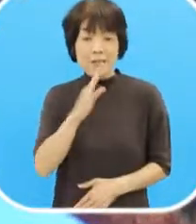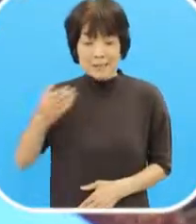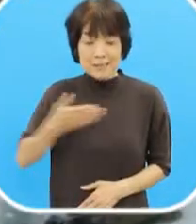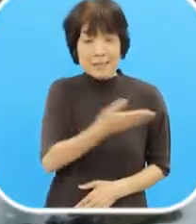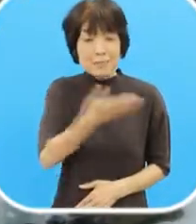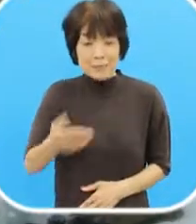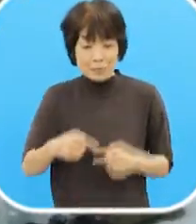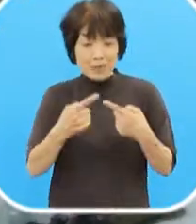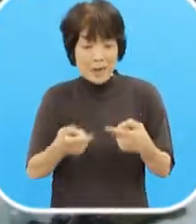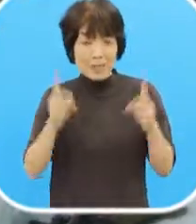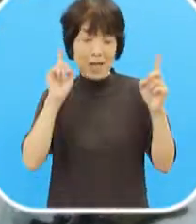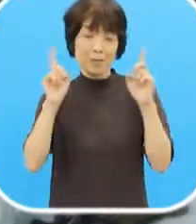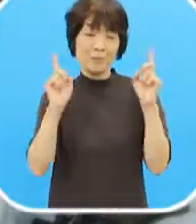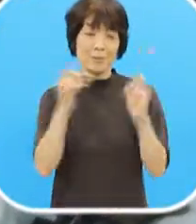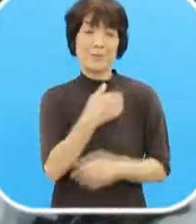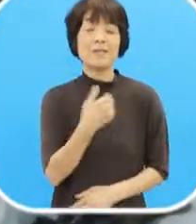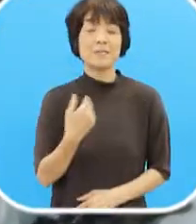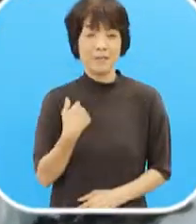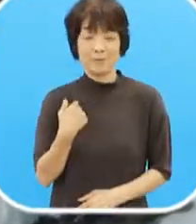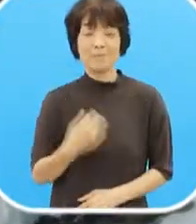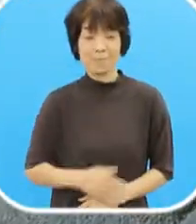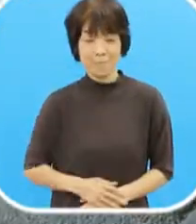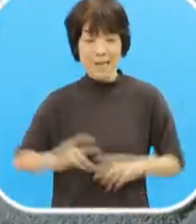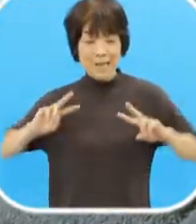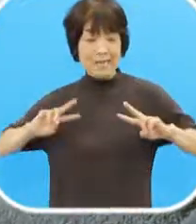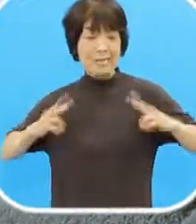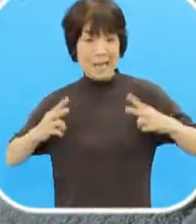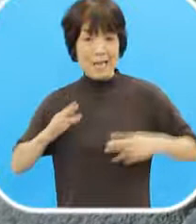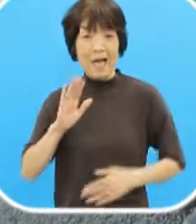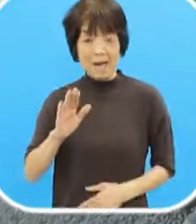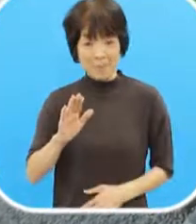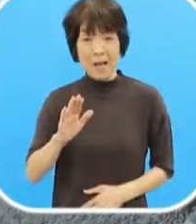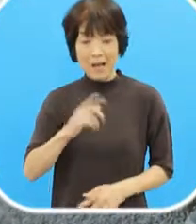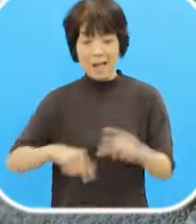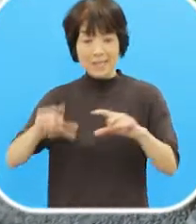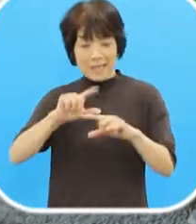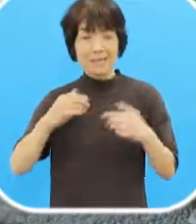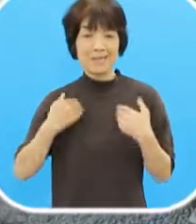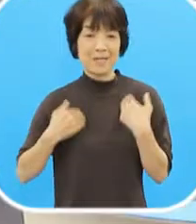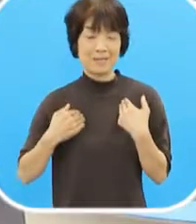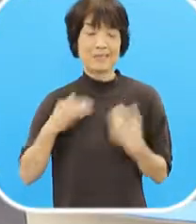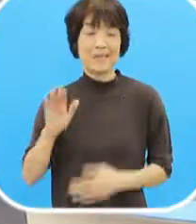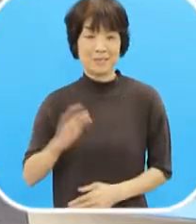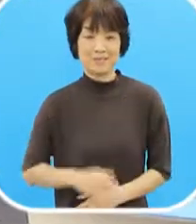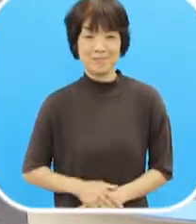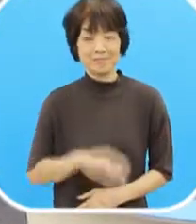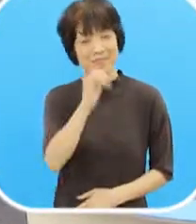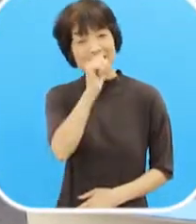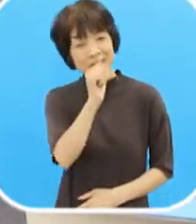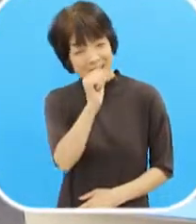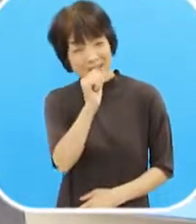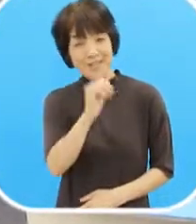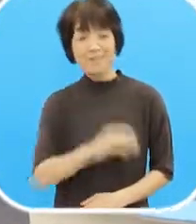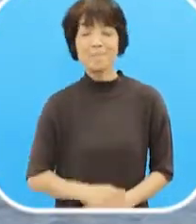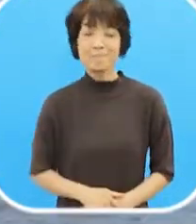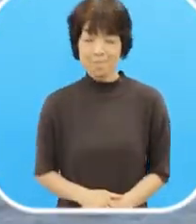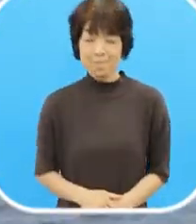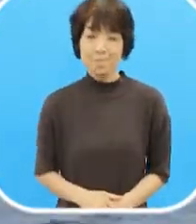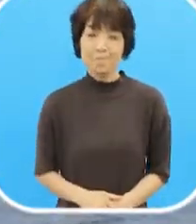に水の中に入って遊ぶこともできますので、水着や着替えの準備がありますと楽しさ倍増ですよ。 楽しそうです